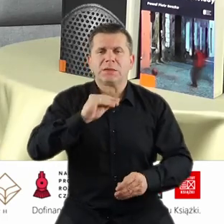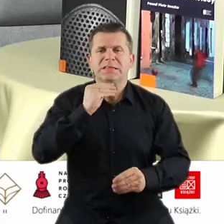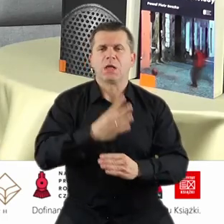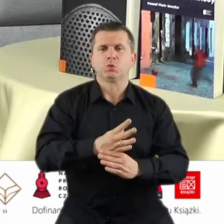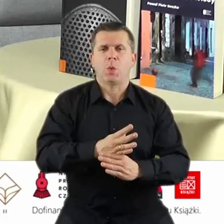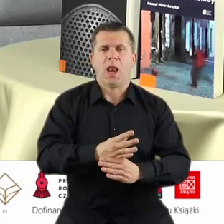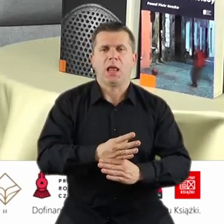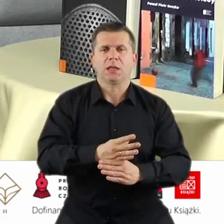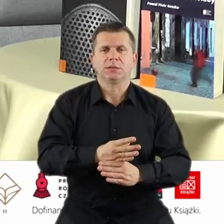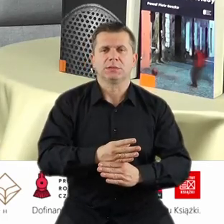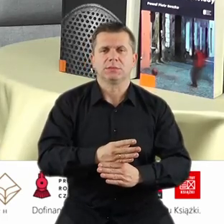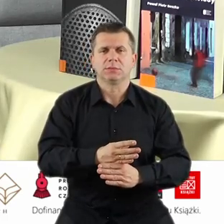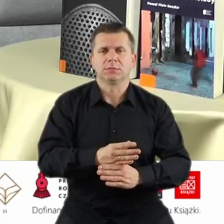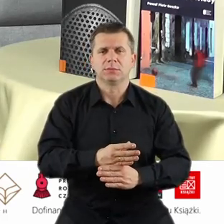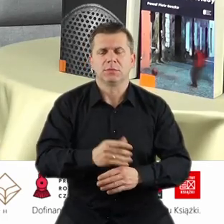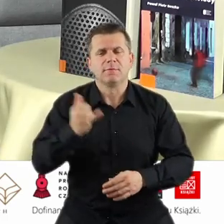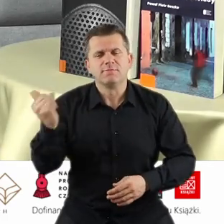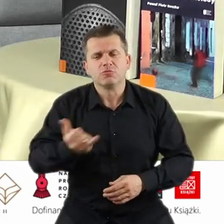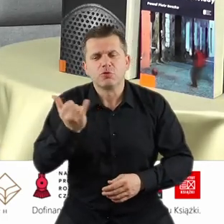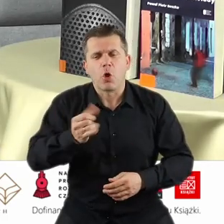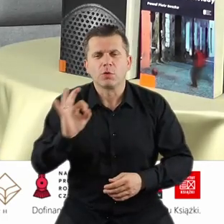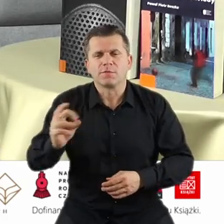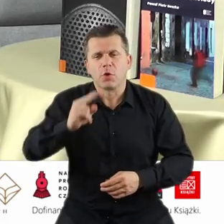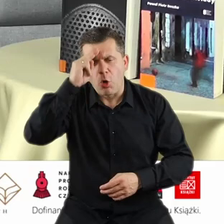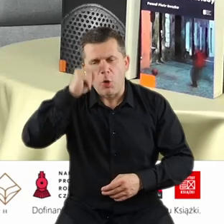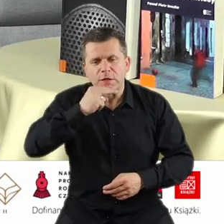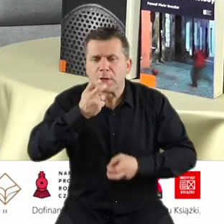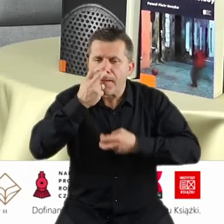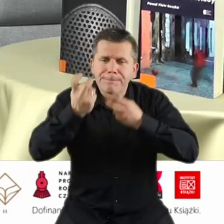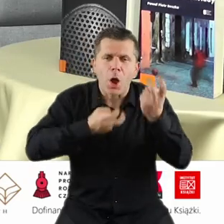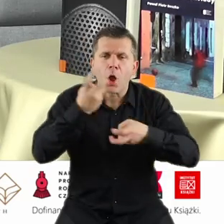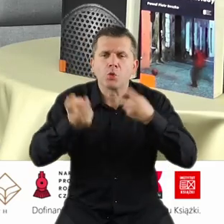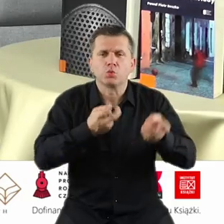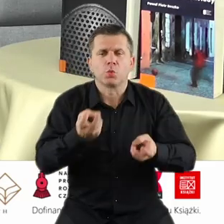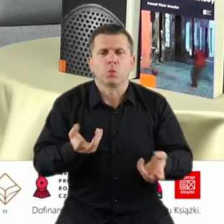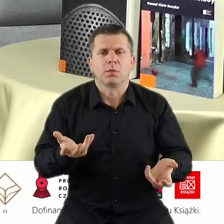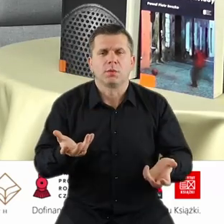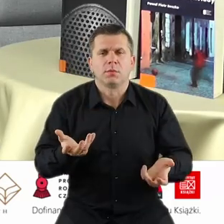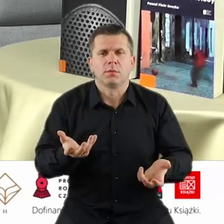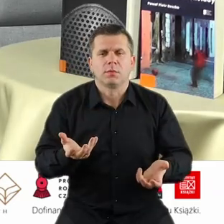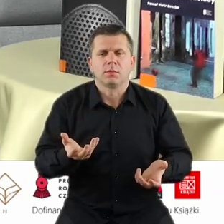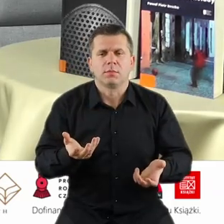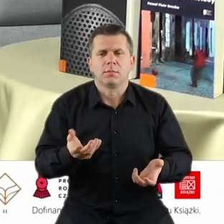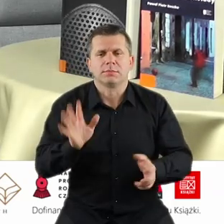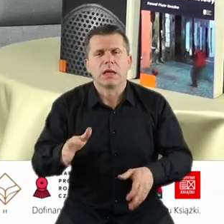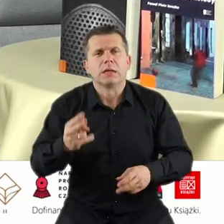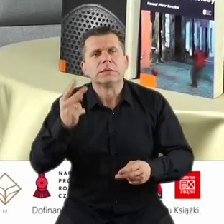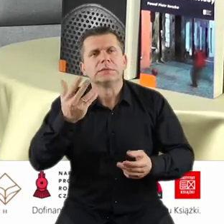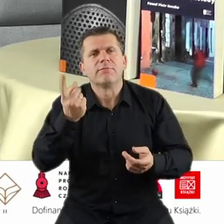bo jakby wciąż tego ojca poszukuje, tylko